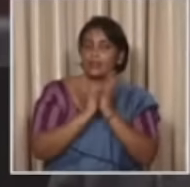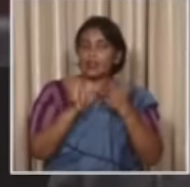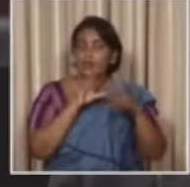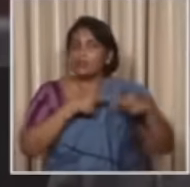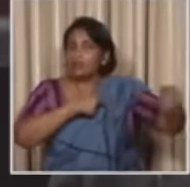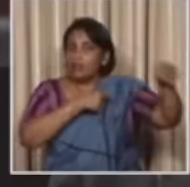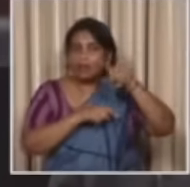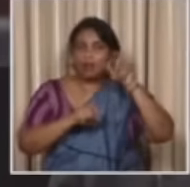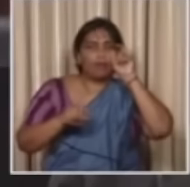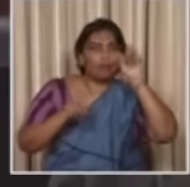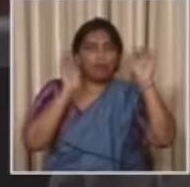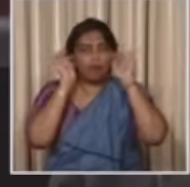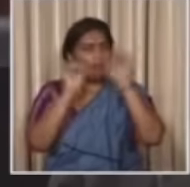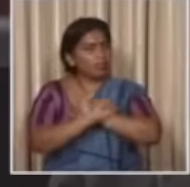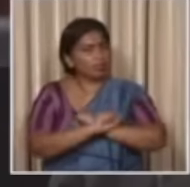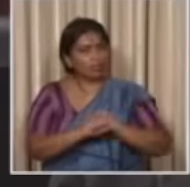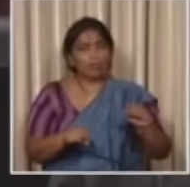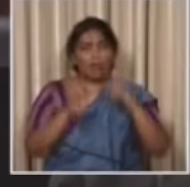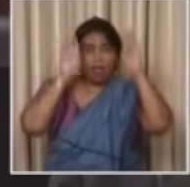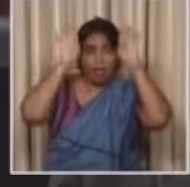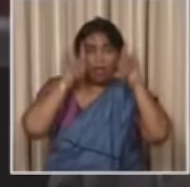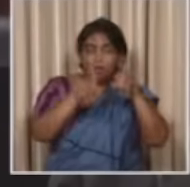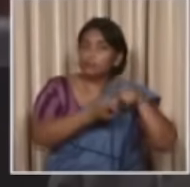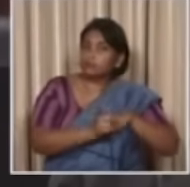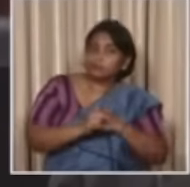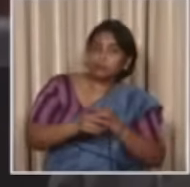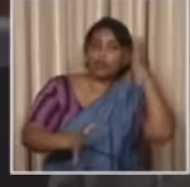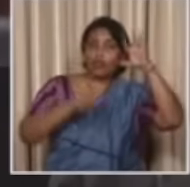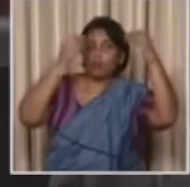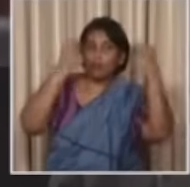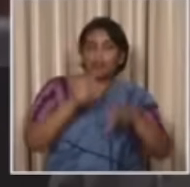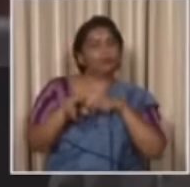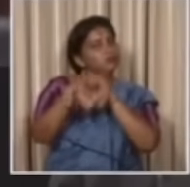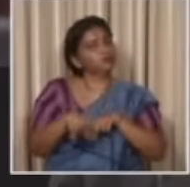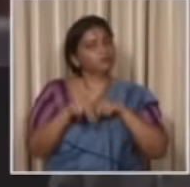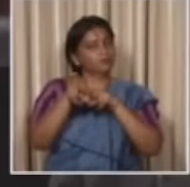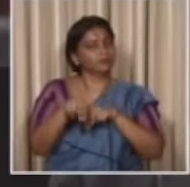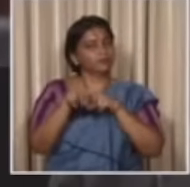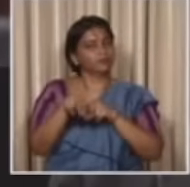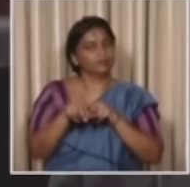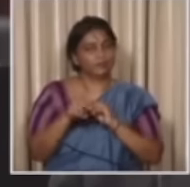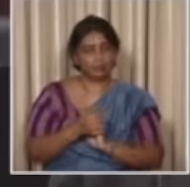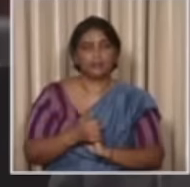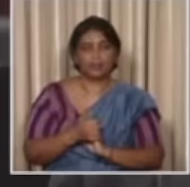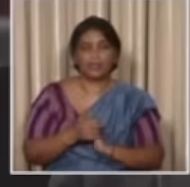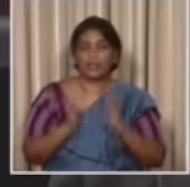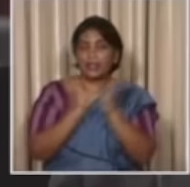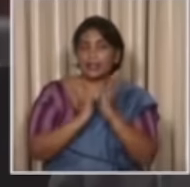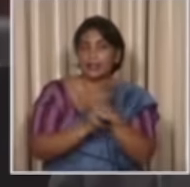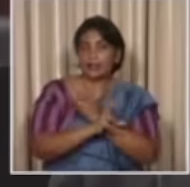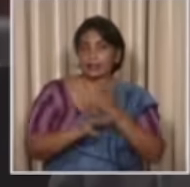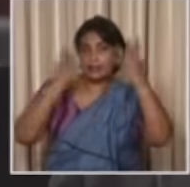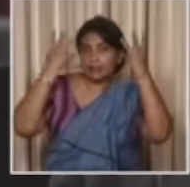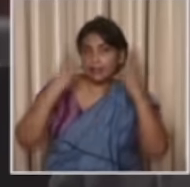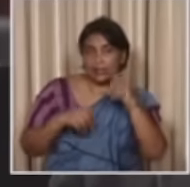සත්තුත් සෙවිල්ලක් බැලිල්ලක් නැතුව මේ හාව පස්සෙන් ලෝකෙ පෙරලෙනවෝ කියන්නේ දුවන්න පටන් අරන් තියෙනවා. කැලේ සිංහයා